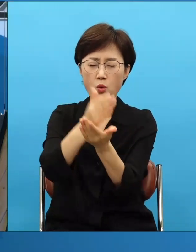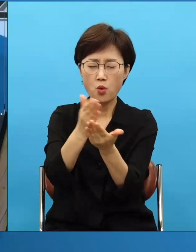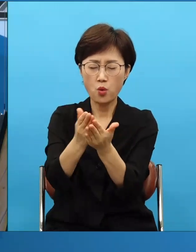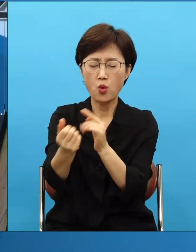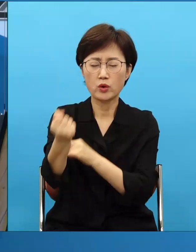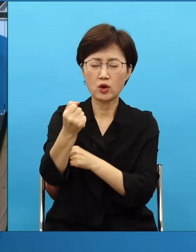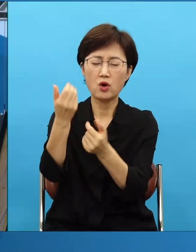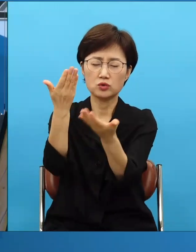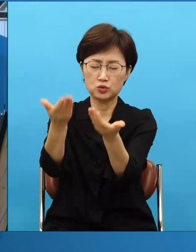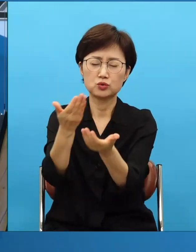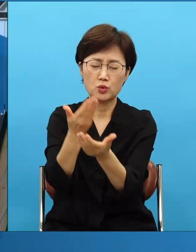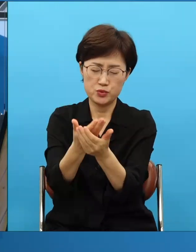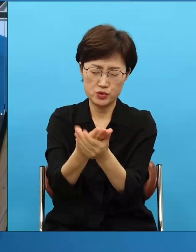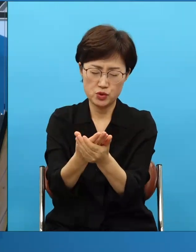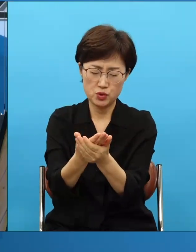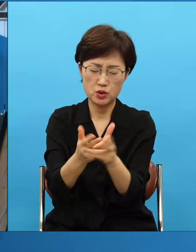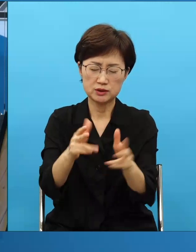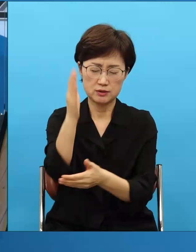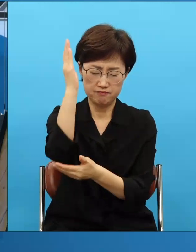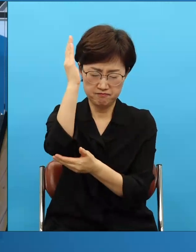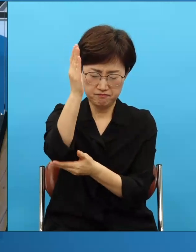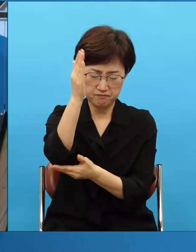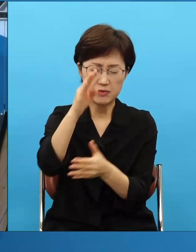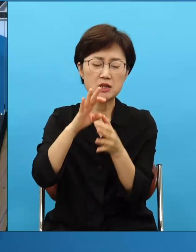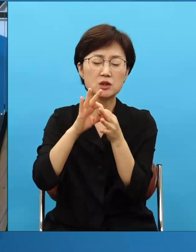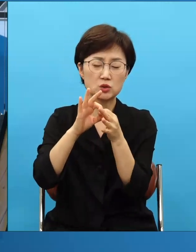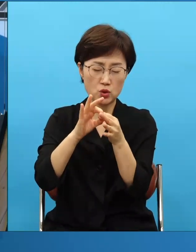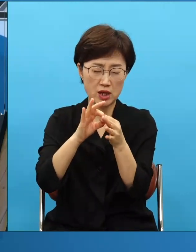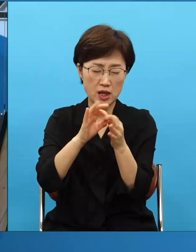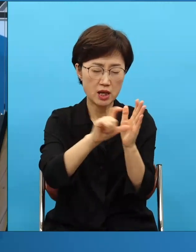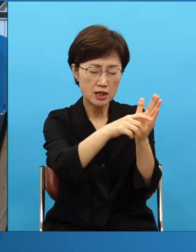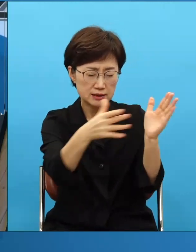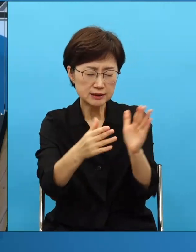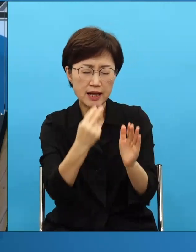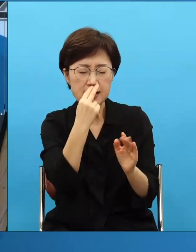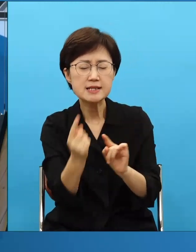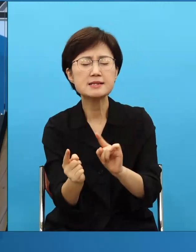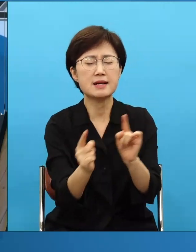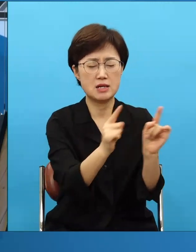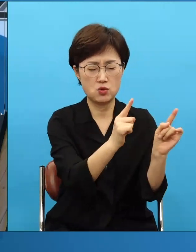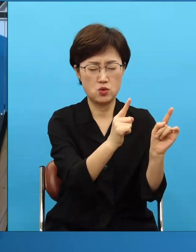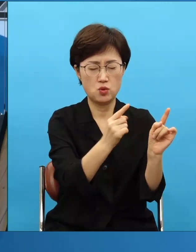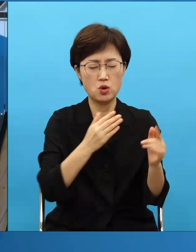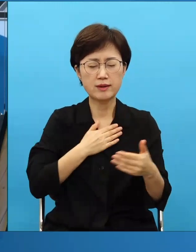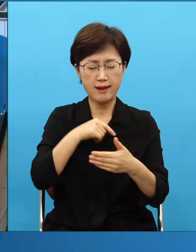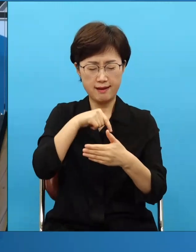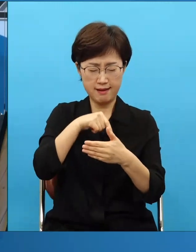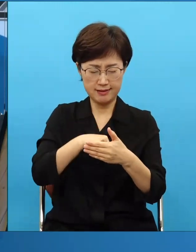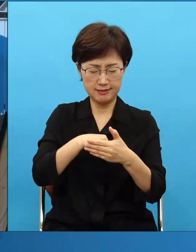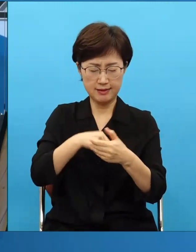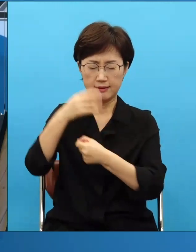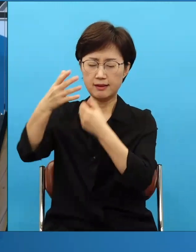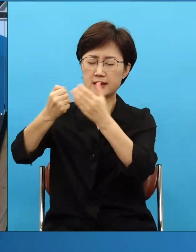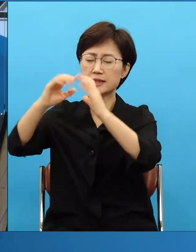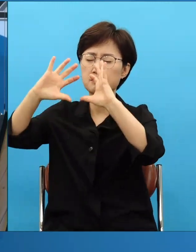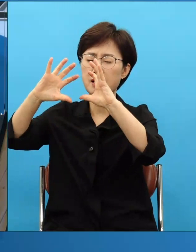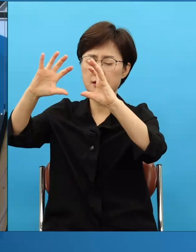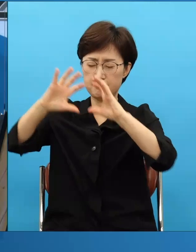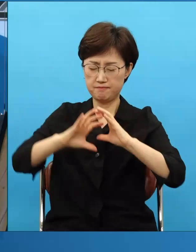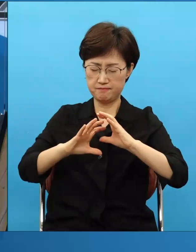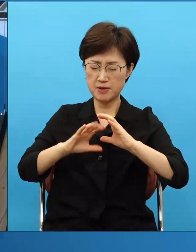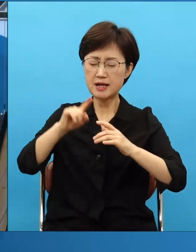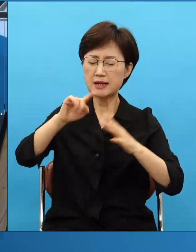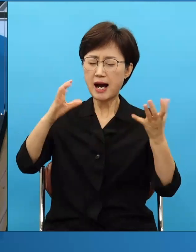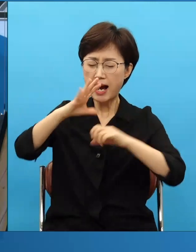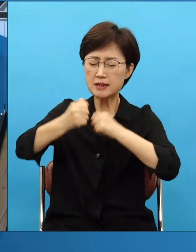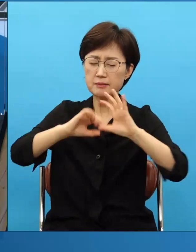말씀이 전달되게 하시고 이 언약으로 우리의 현장에 하나님 나라의 일이 이루어지게 하옵소서. Bestow upon Reverend you who will